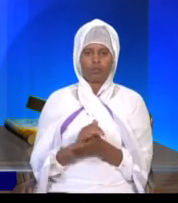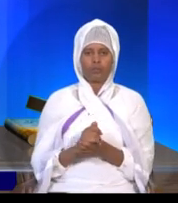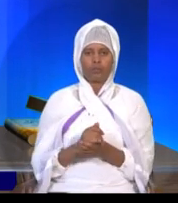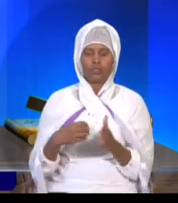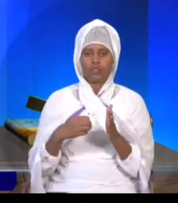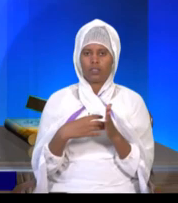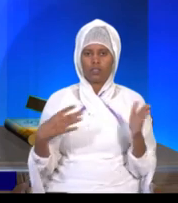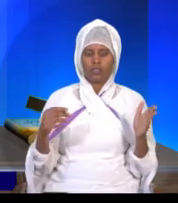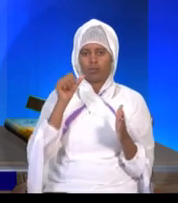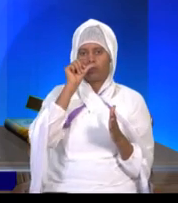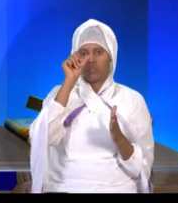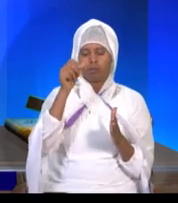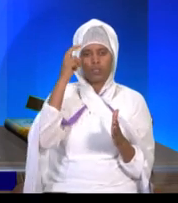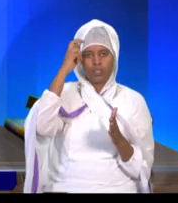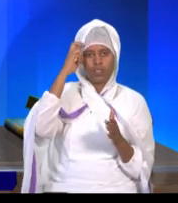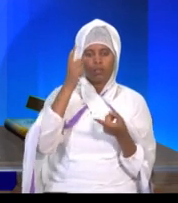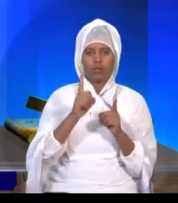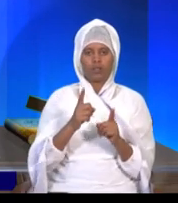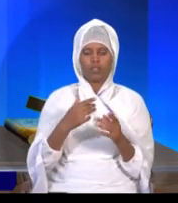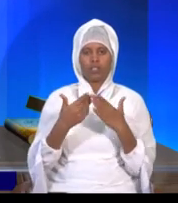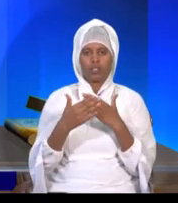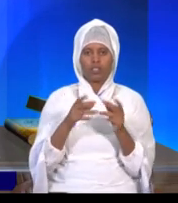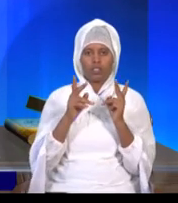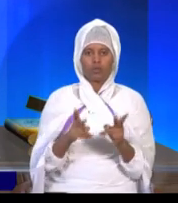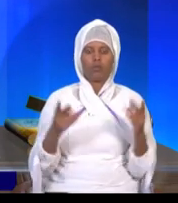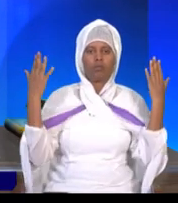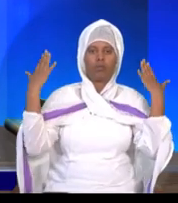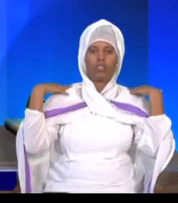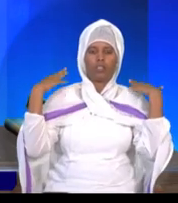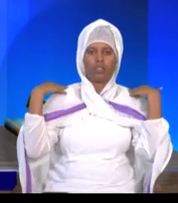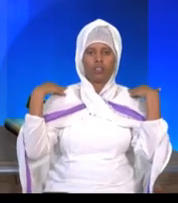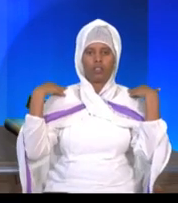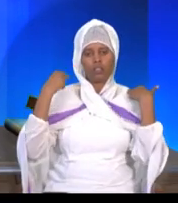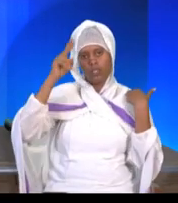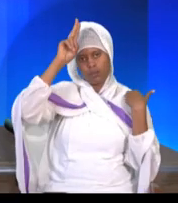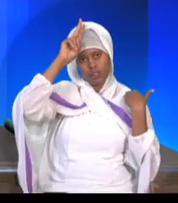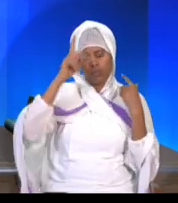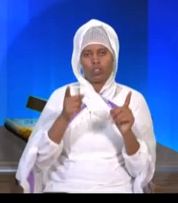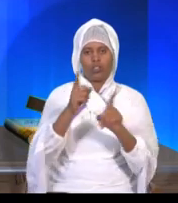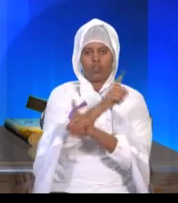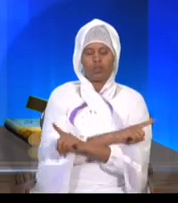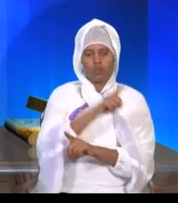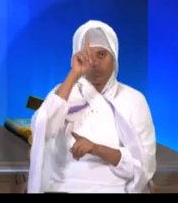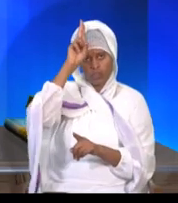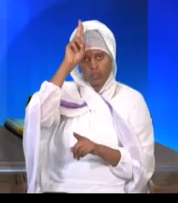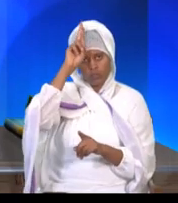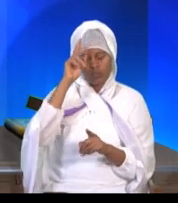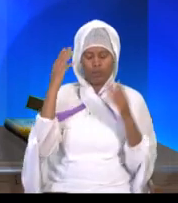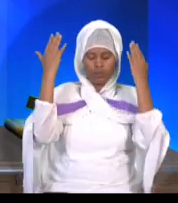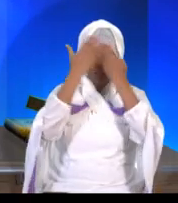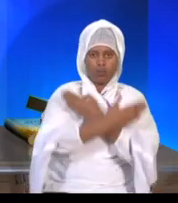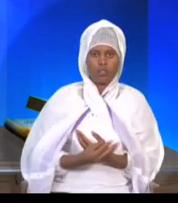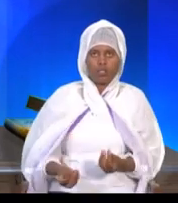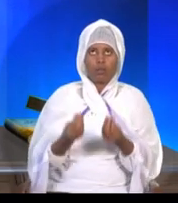يقول سلزي بتعبيت ننسحة تاني عكايا كمتهم ملأختي نفسي تأوين تتغيرهم نواجان تتغيرهم